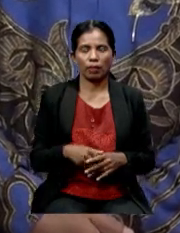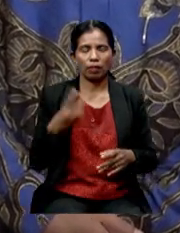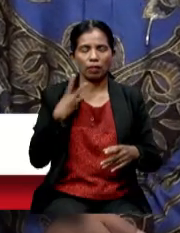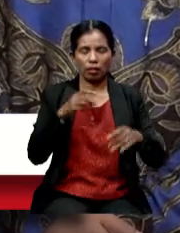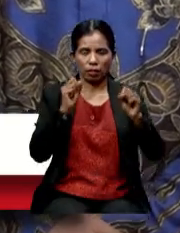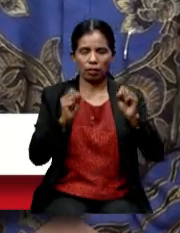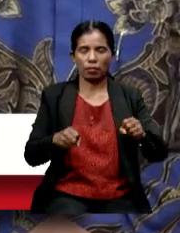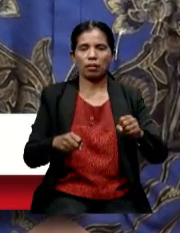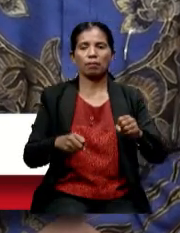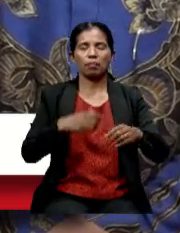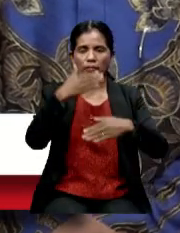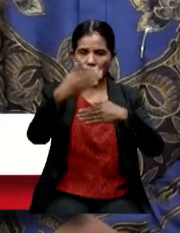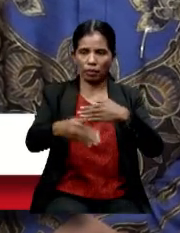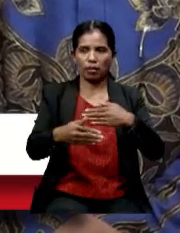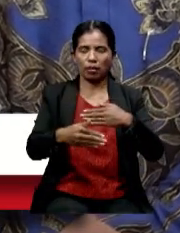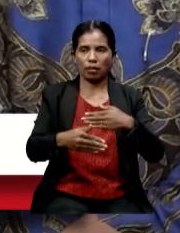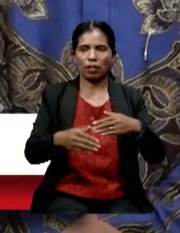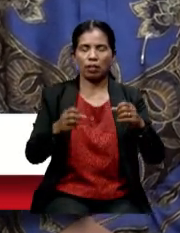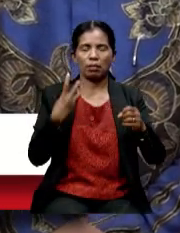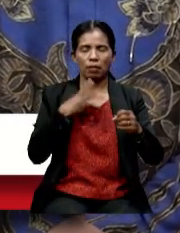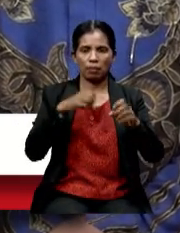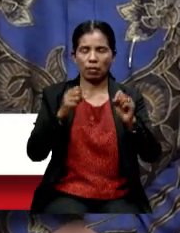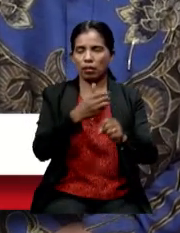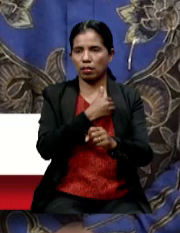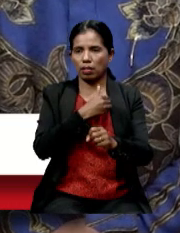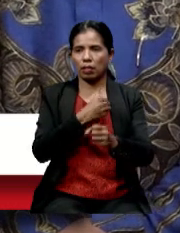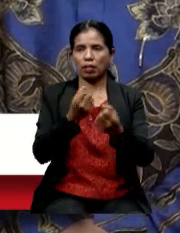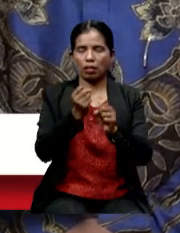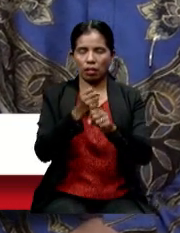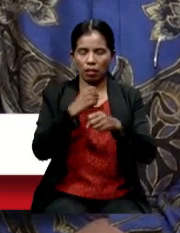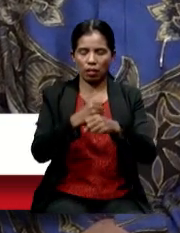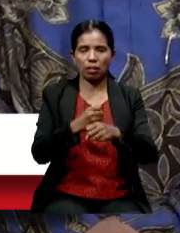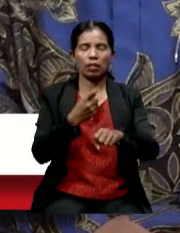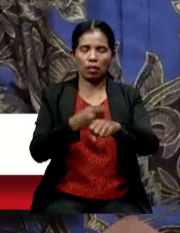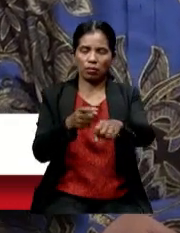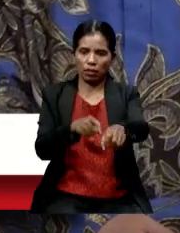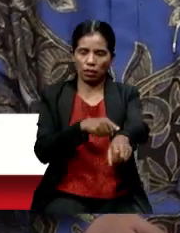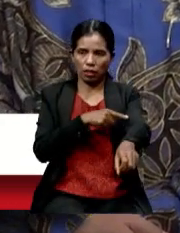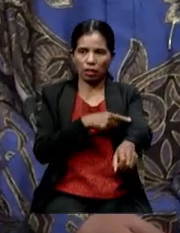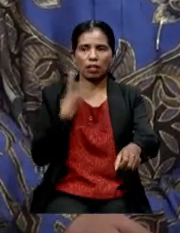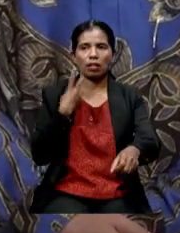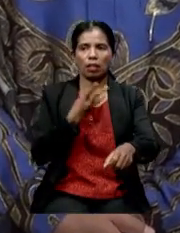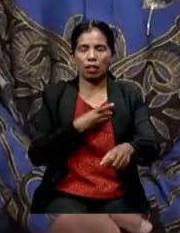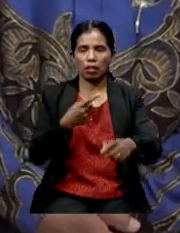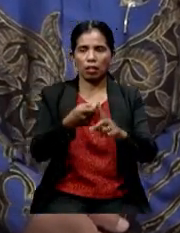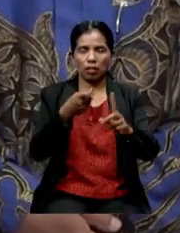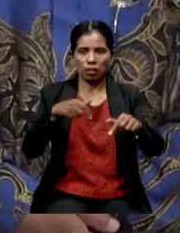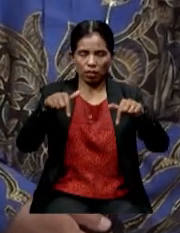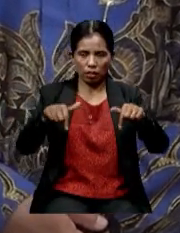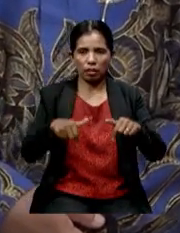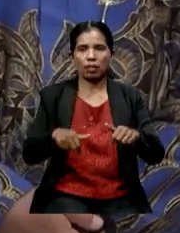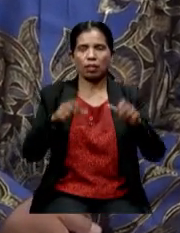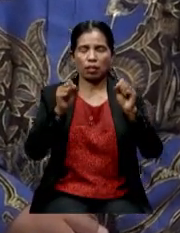belum berhasil karena prosesnya panjang, kami pimpinan Pusat Muhammadiyah sekali